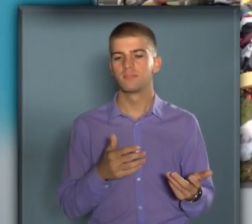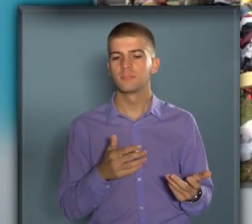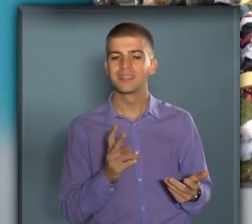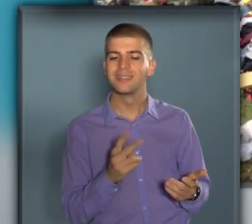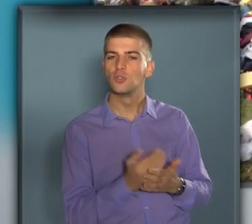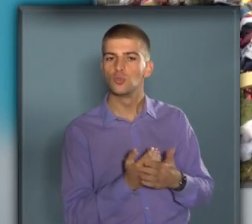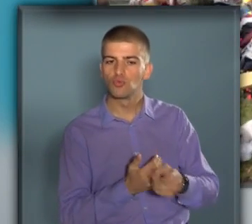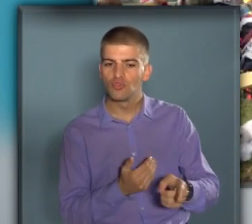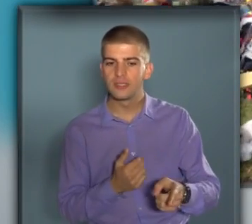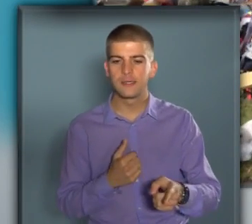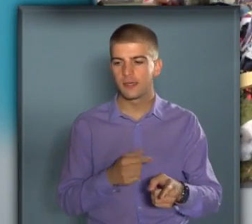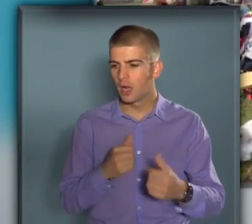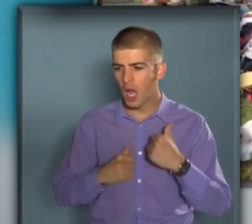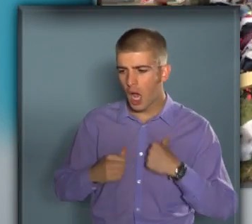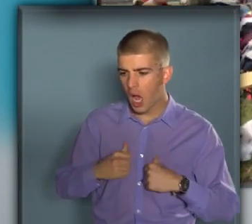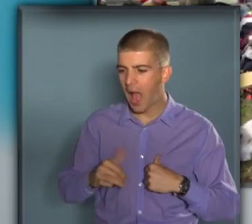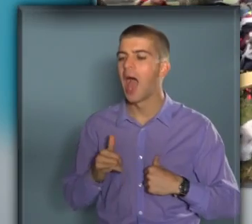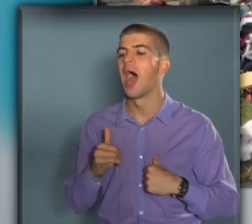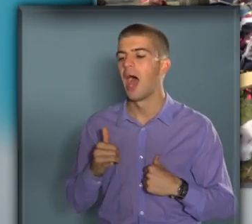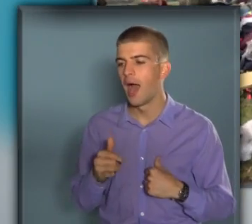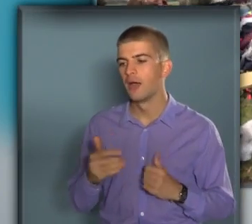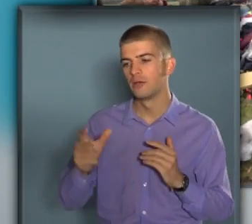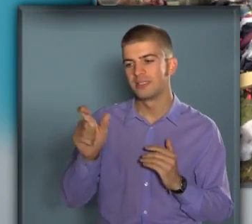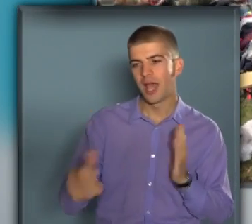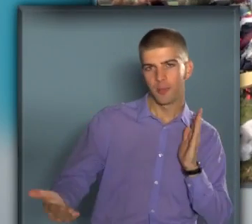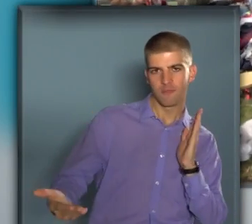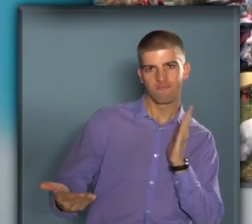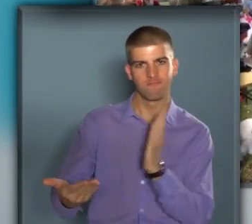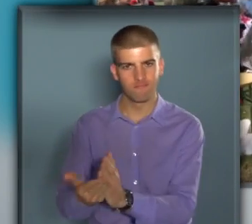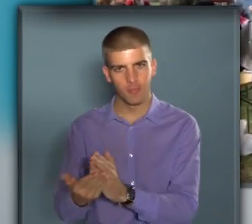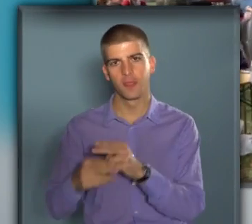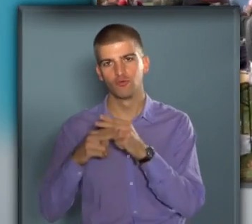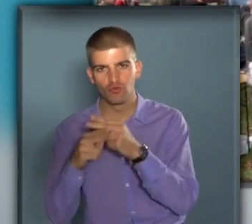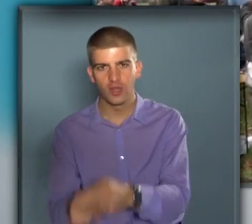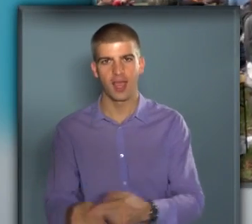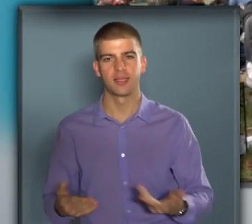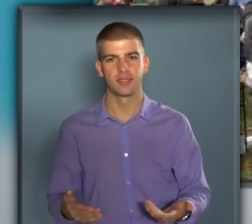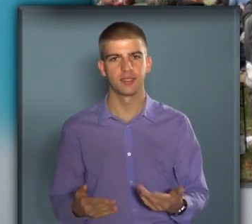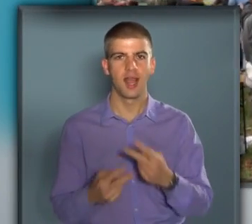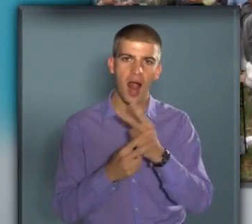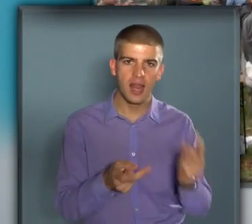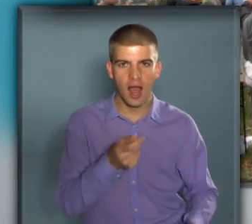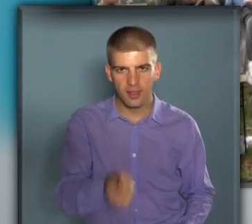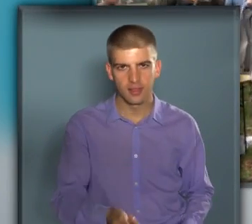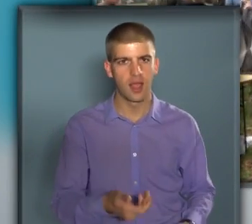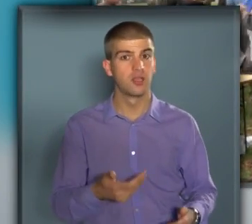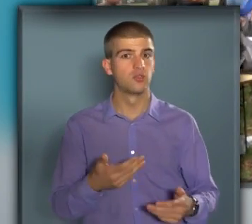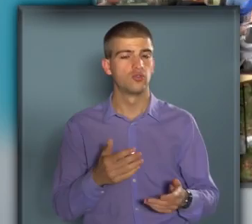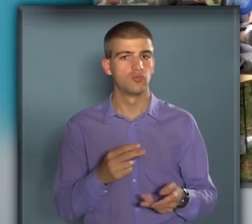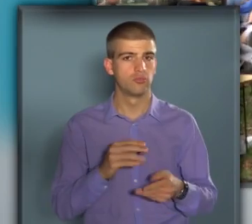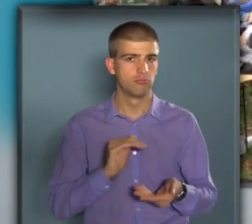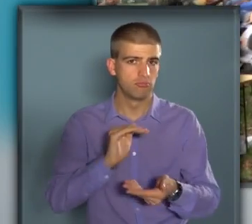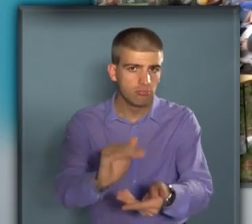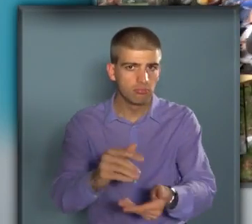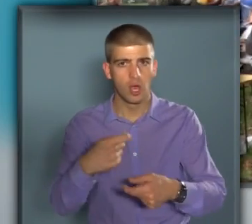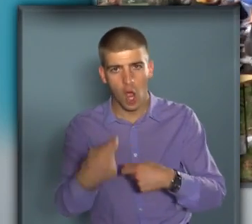a rászorulókat még inkább és még jobban személyre szabottan tudjunk megközelíteni, ellátni,